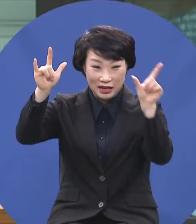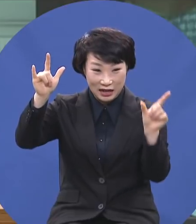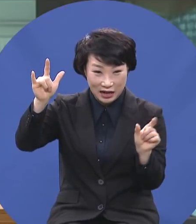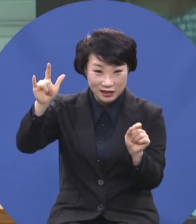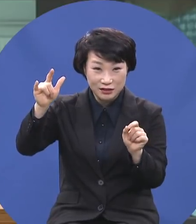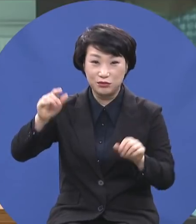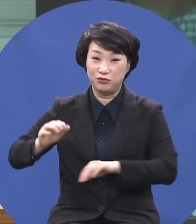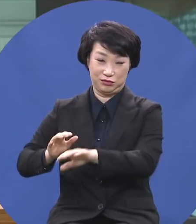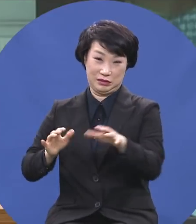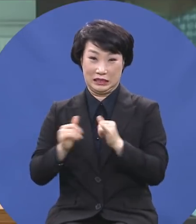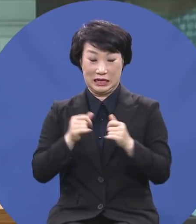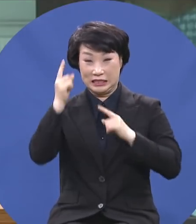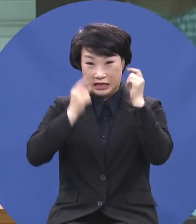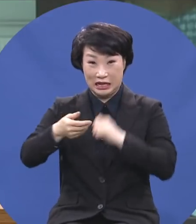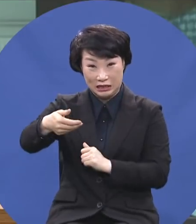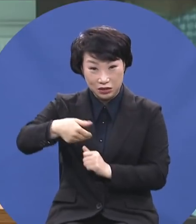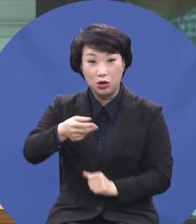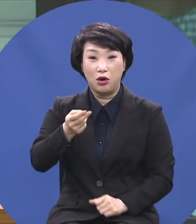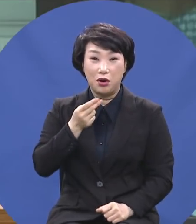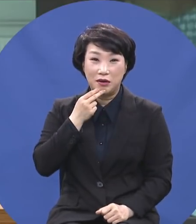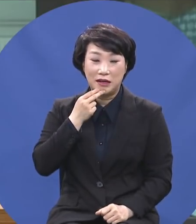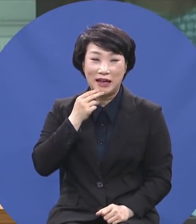달이 상치 않도록